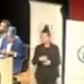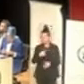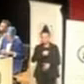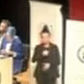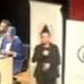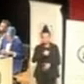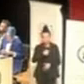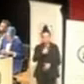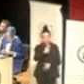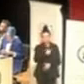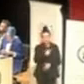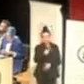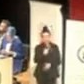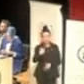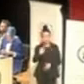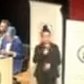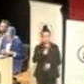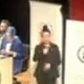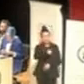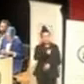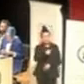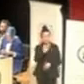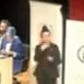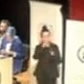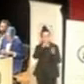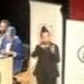Kalbimle okuyorum, armağan ediyorum.